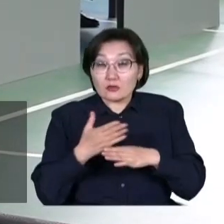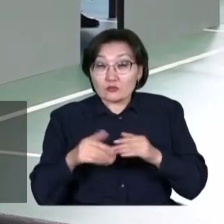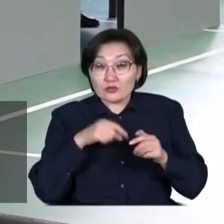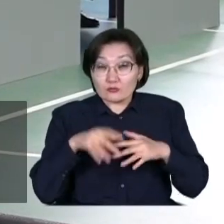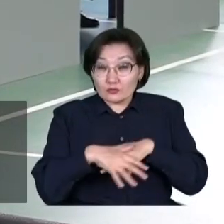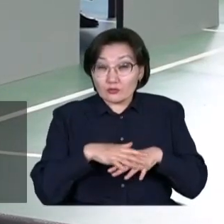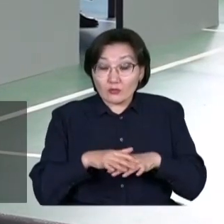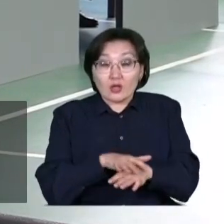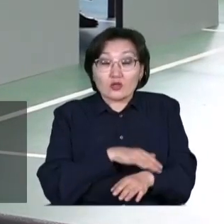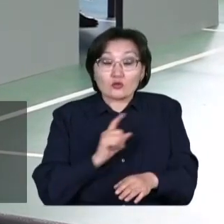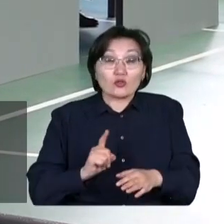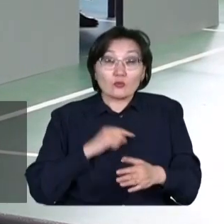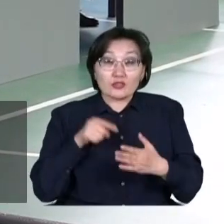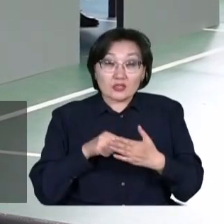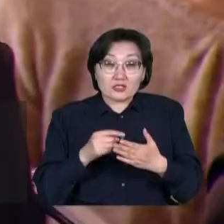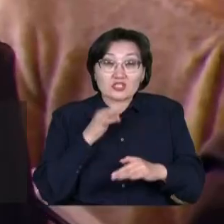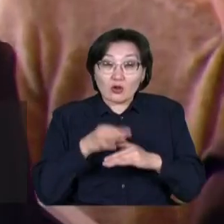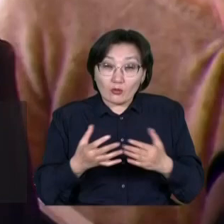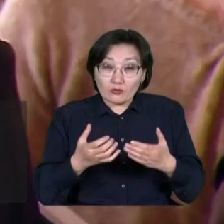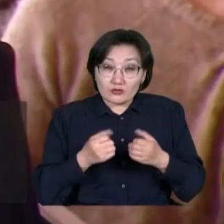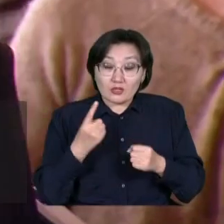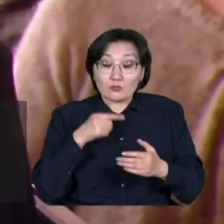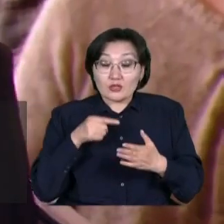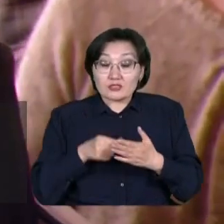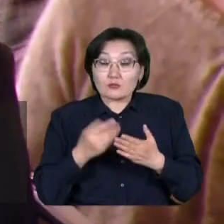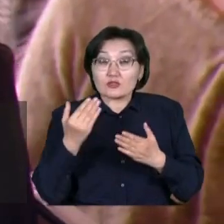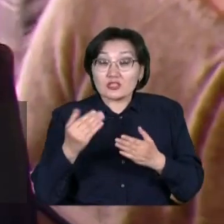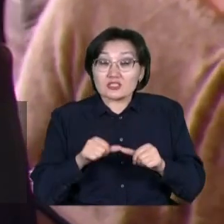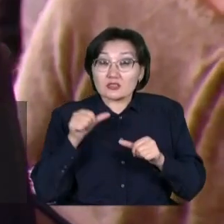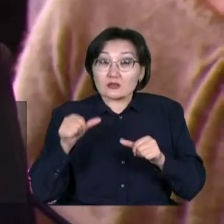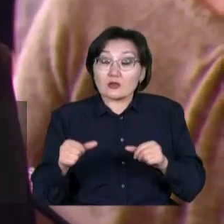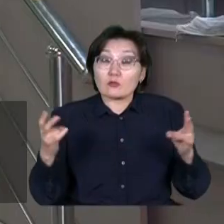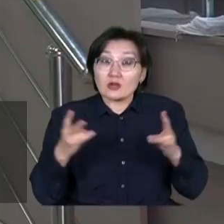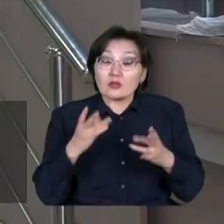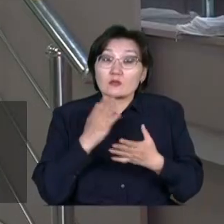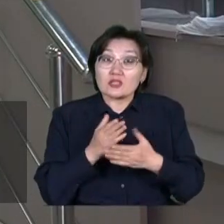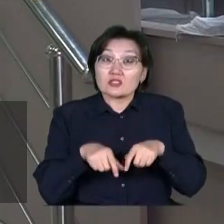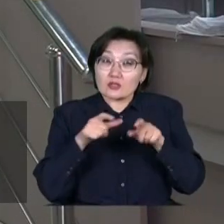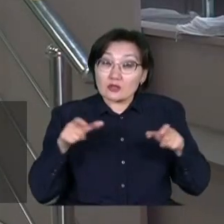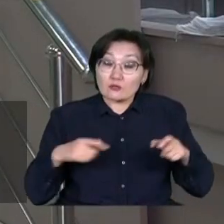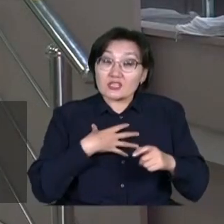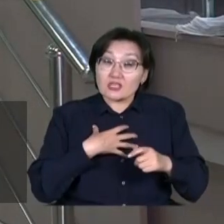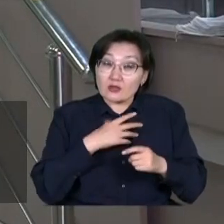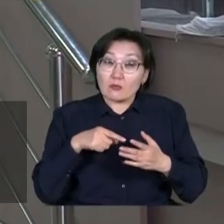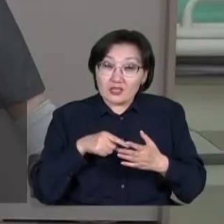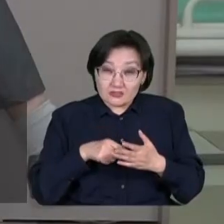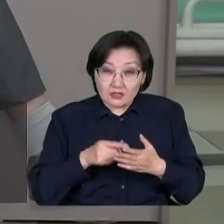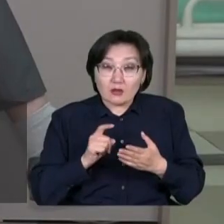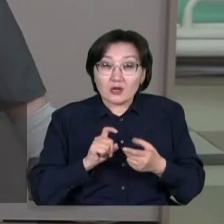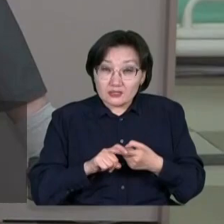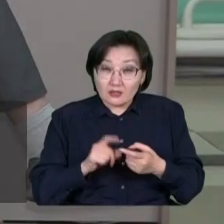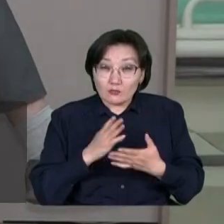тұрғындар көптен күткен сауалдарына жауап алды. Алғашқы сұрақтардың бірі ерекше қажеттіліктері бар жандарды толғандыратын мәселе төңірегінде